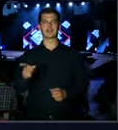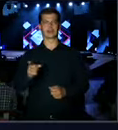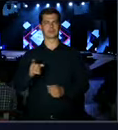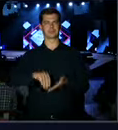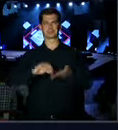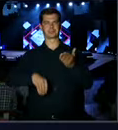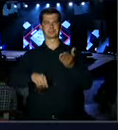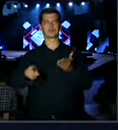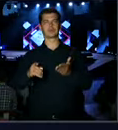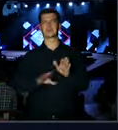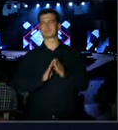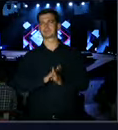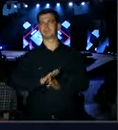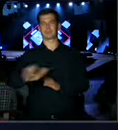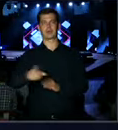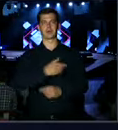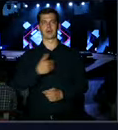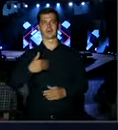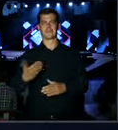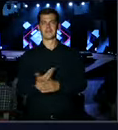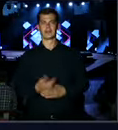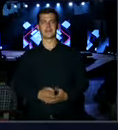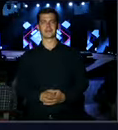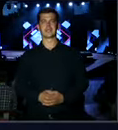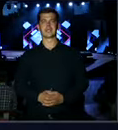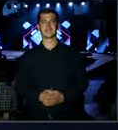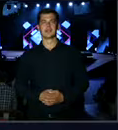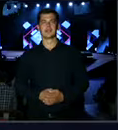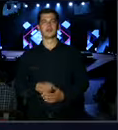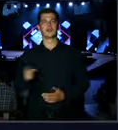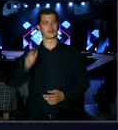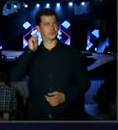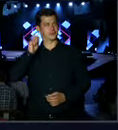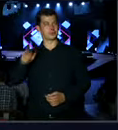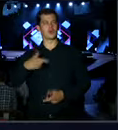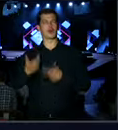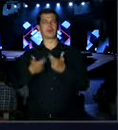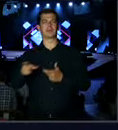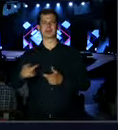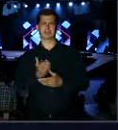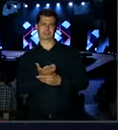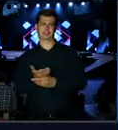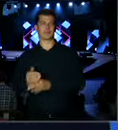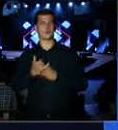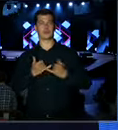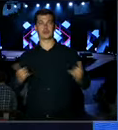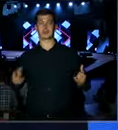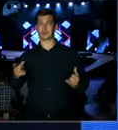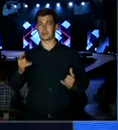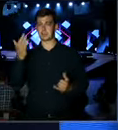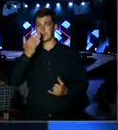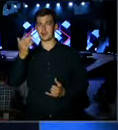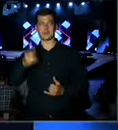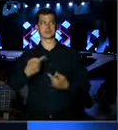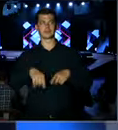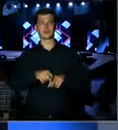z najbardziej rozpoznawalnych polskich projektantek. Jej magiczne atelier zamienia te marzenia, które są